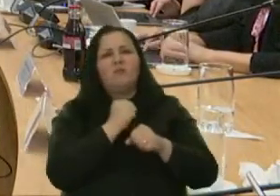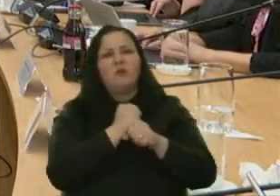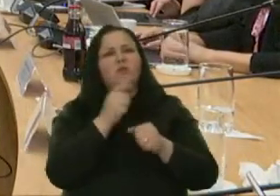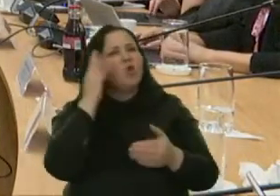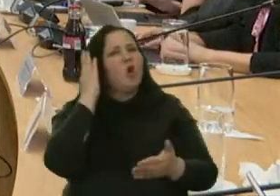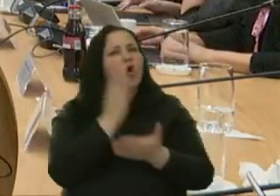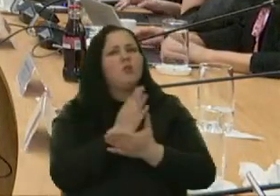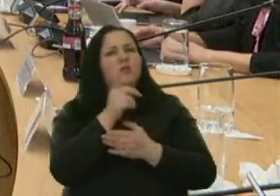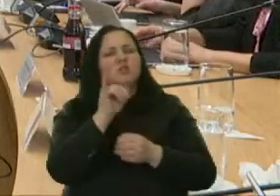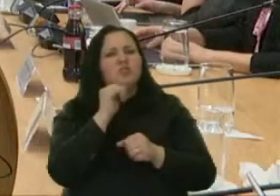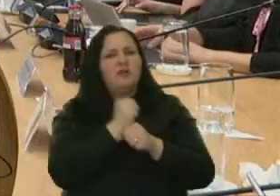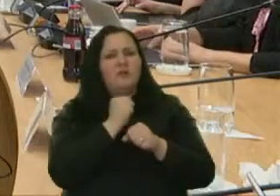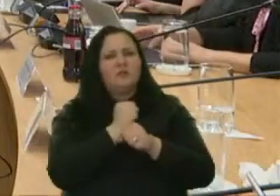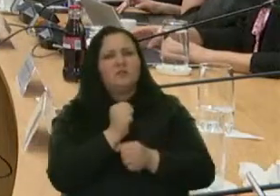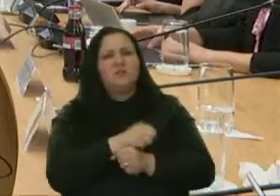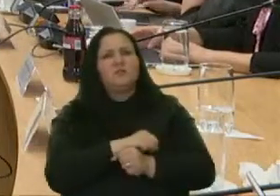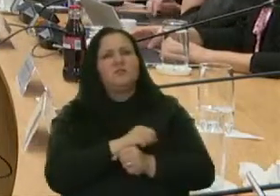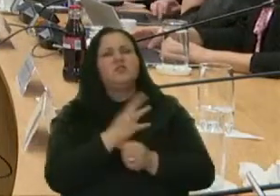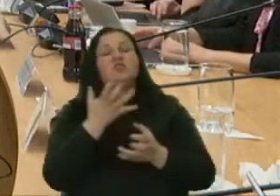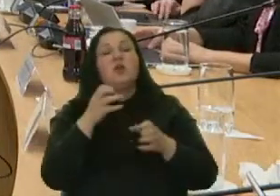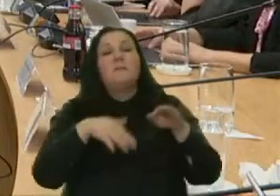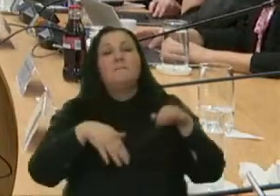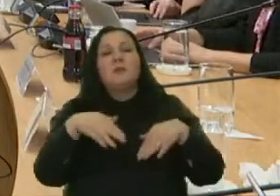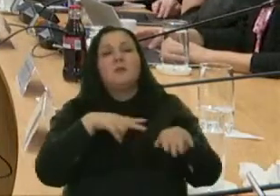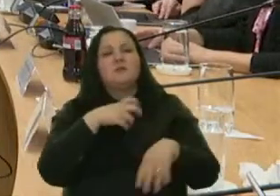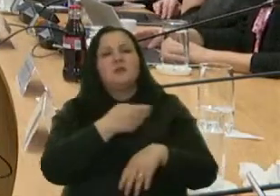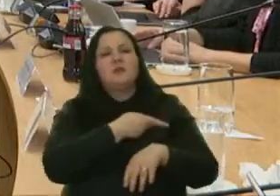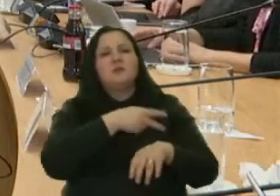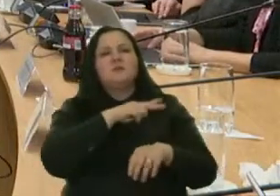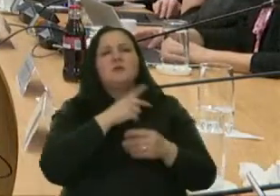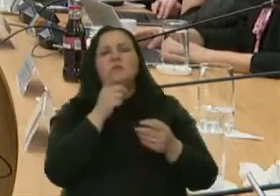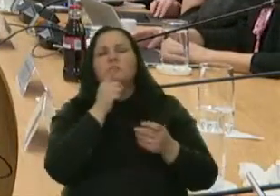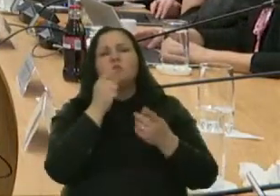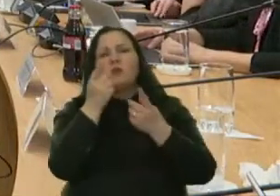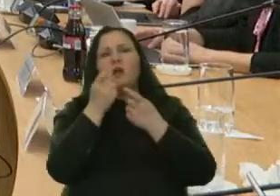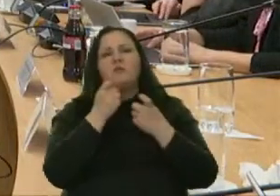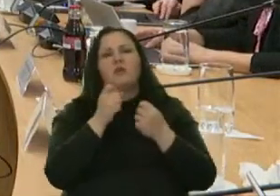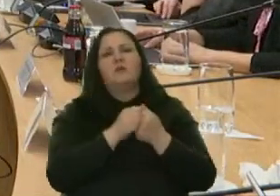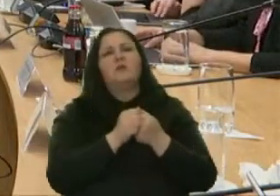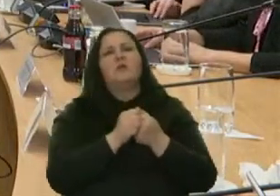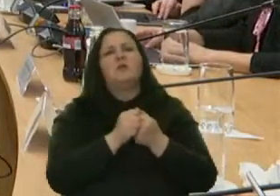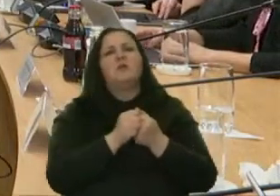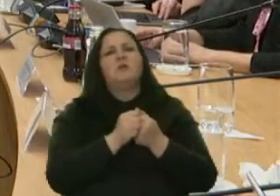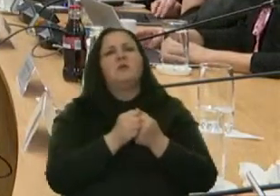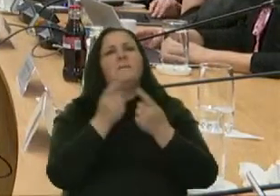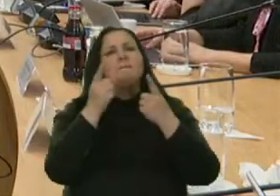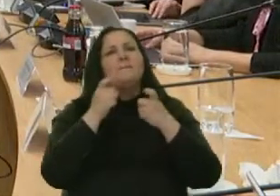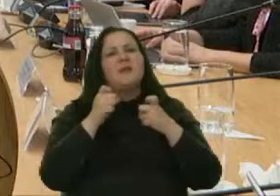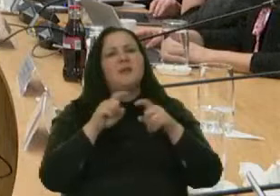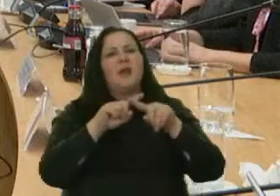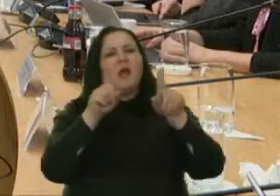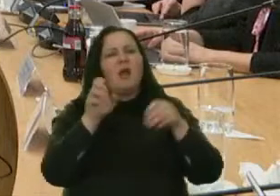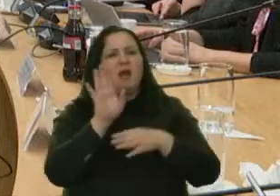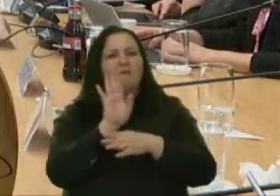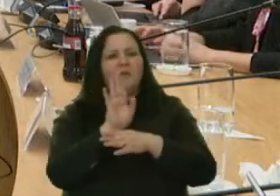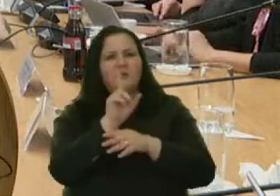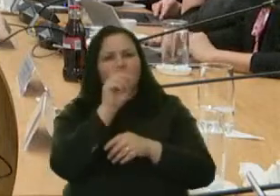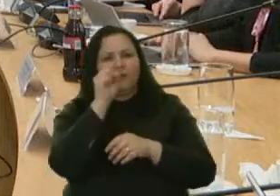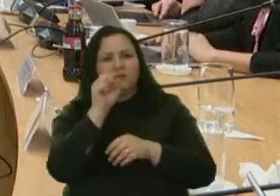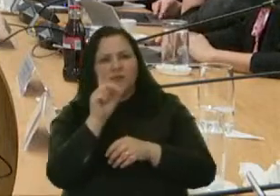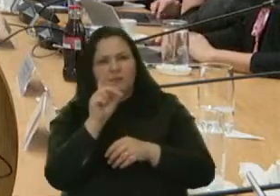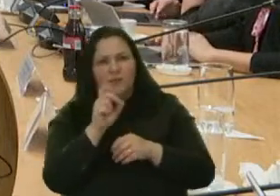hotărârea asta Cine o face la ce minister prin care minister a venit ă Deci prin avizul DSP Se asigură